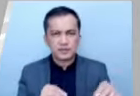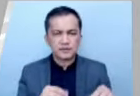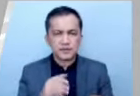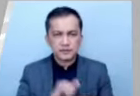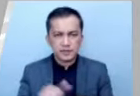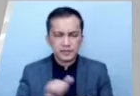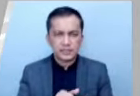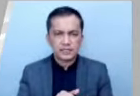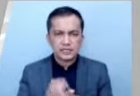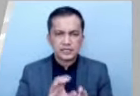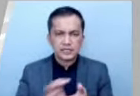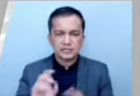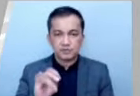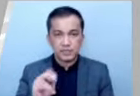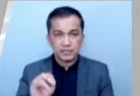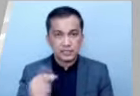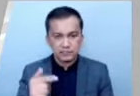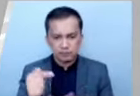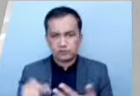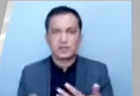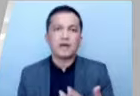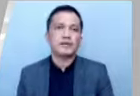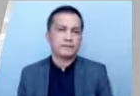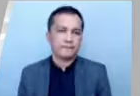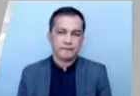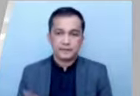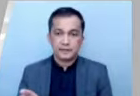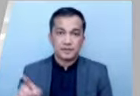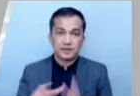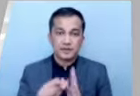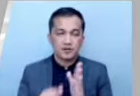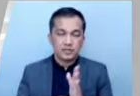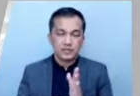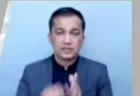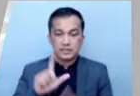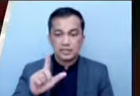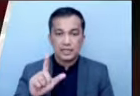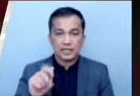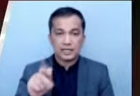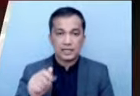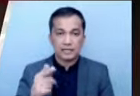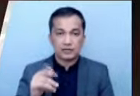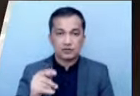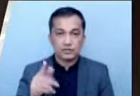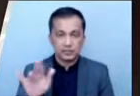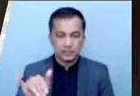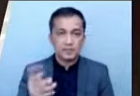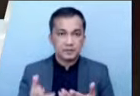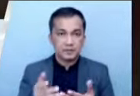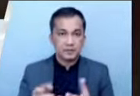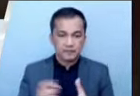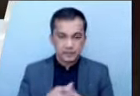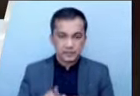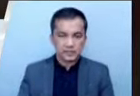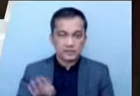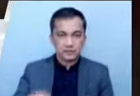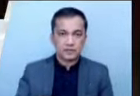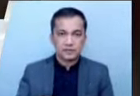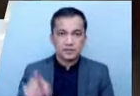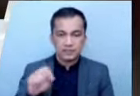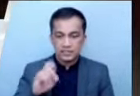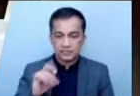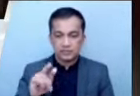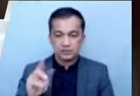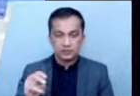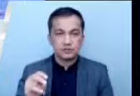pa. Ayon sa US-based lawyer na si Attorney Lara Gregory, maaaring ito na ang unang hakbang sa extradition kay Kibuloy ng US